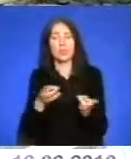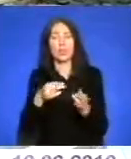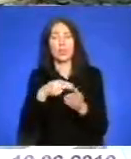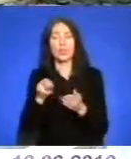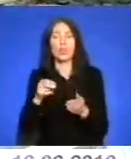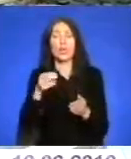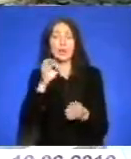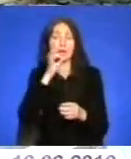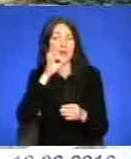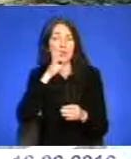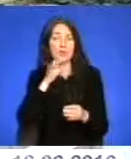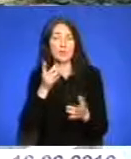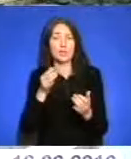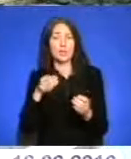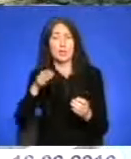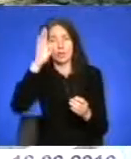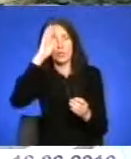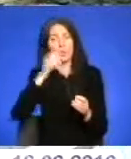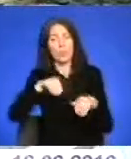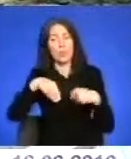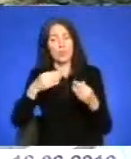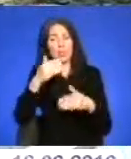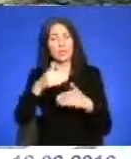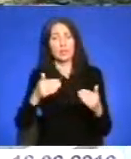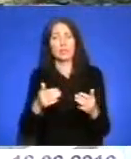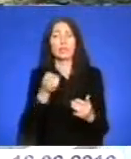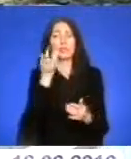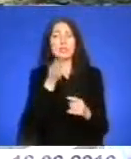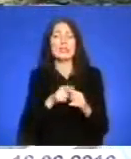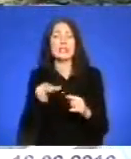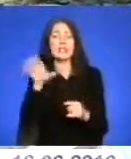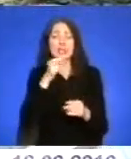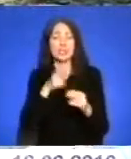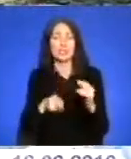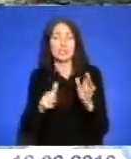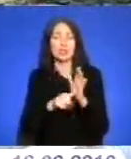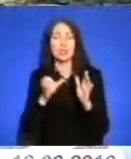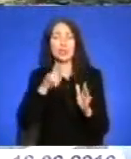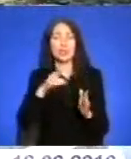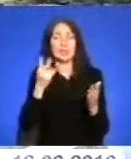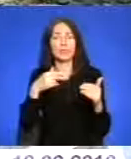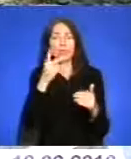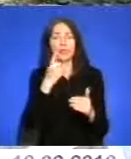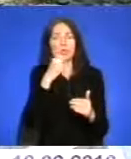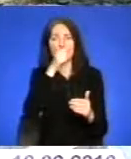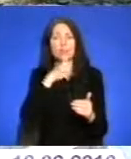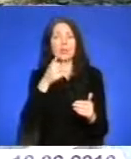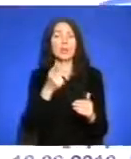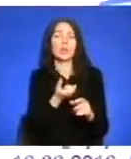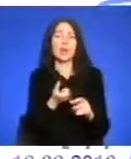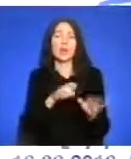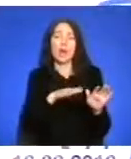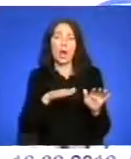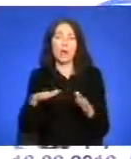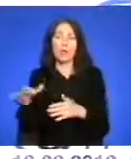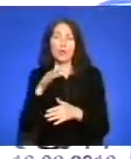щось передати. Ну та як? Та скільки, коли то все закінчиться? 6 серпня буде рік прострочного контракту.